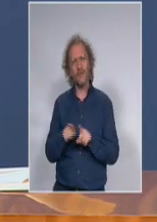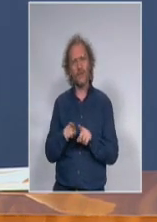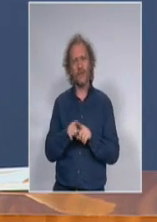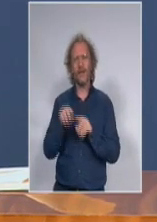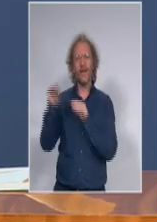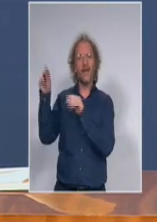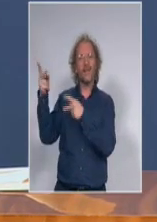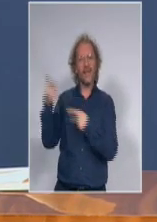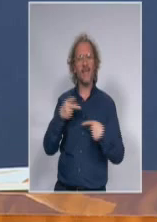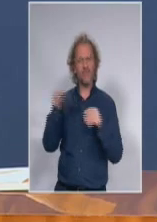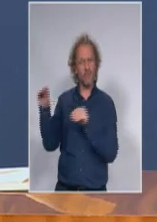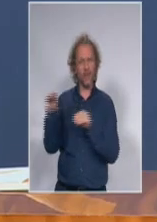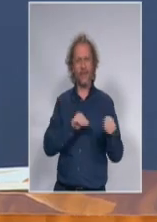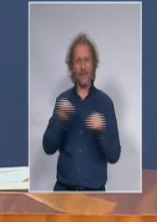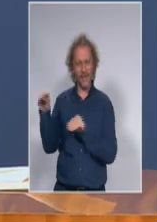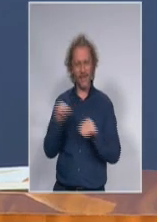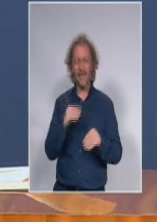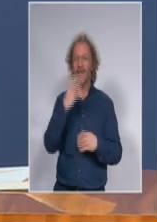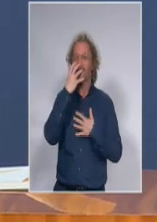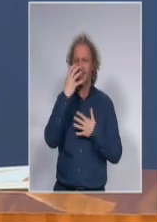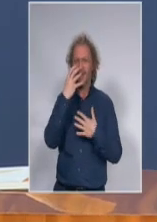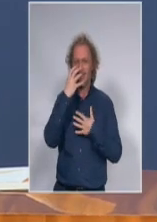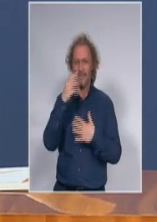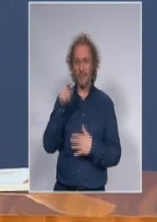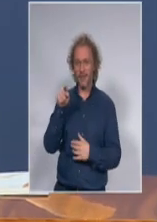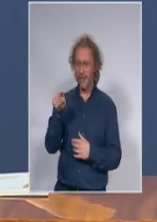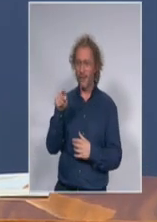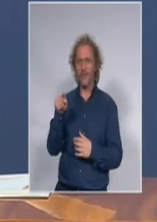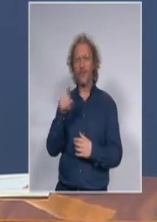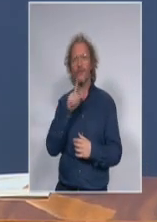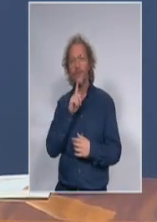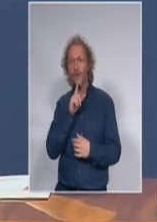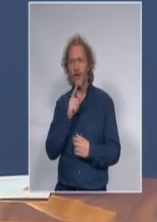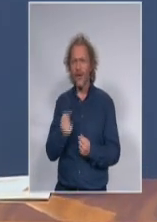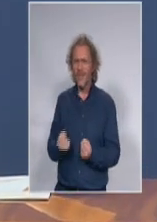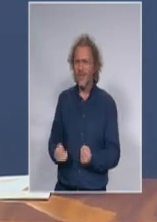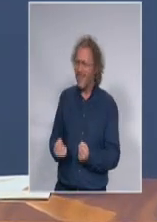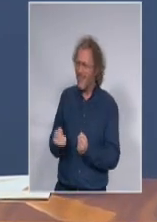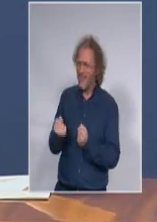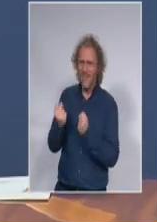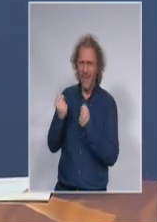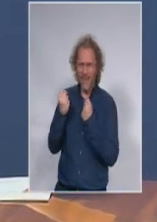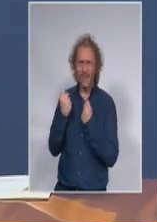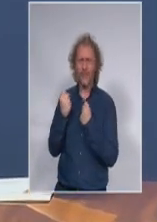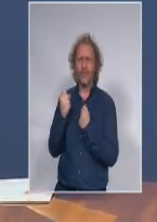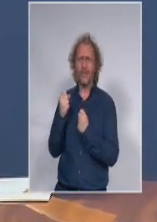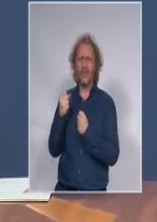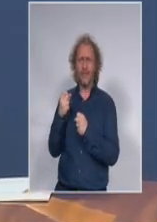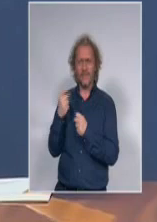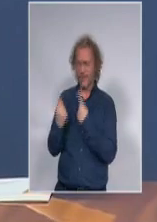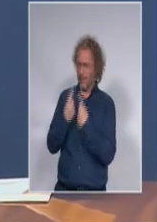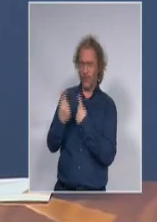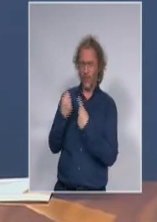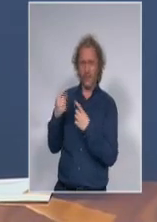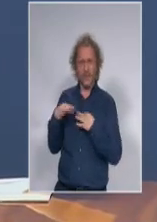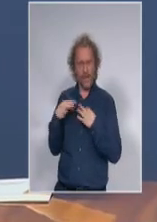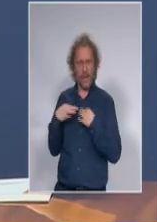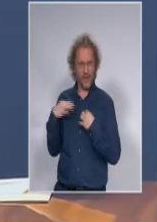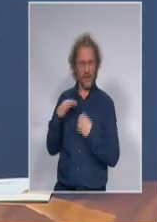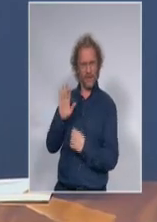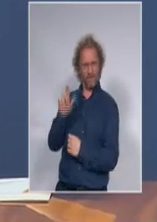najteže bolesnike, za one za koje vidite da je teško, a da ne dođemo u situaciju u kojoj su